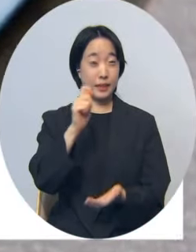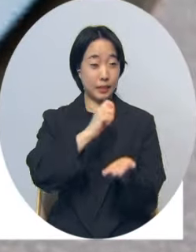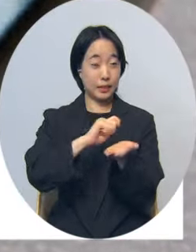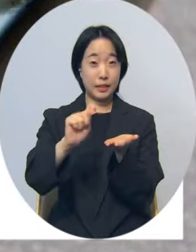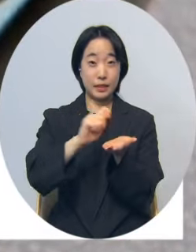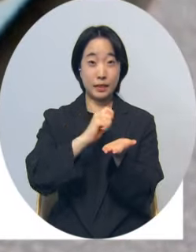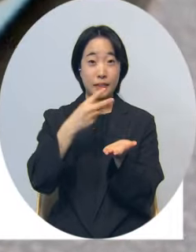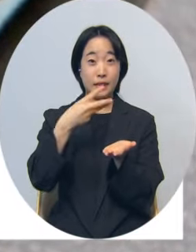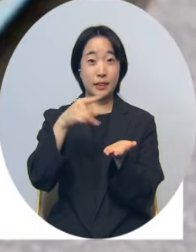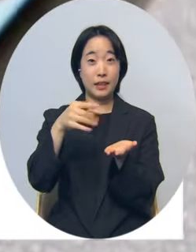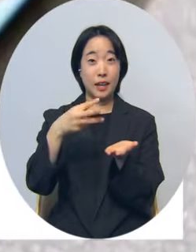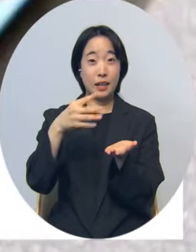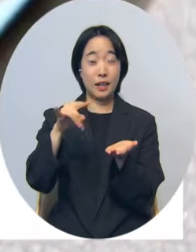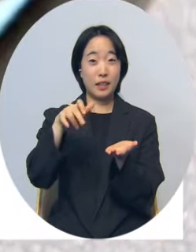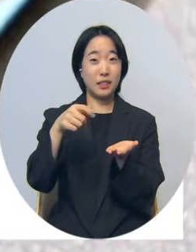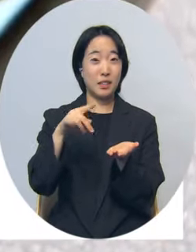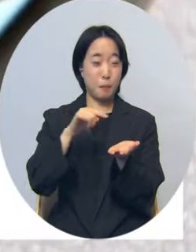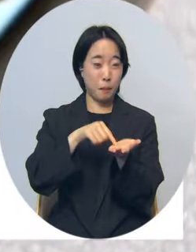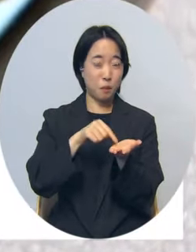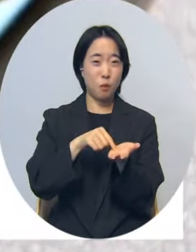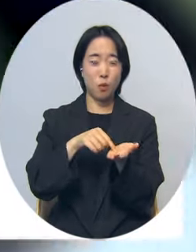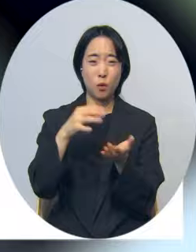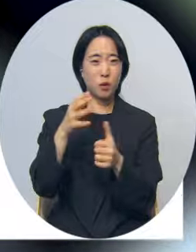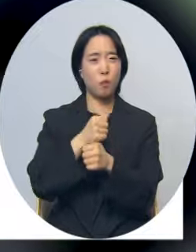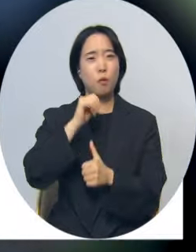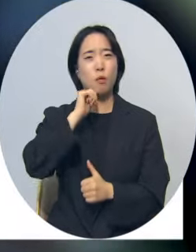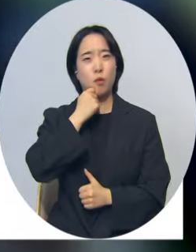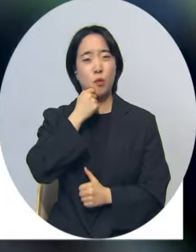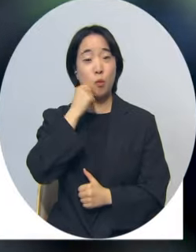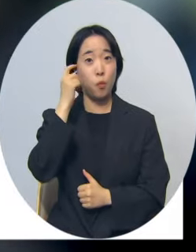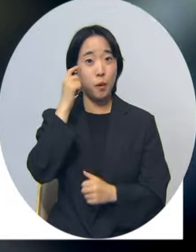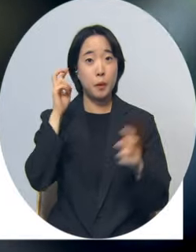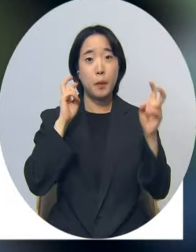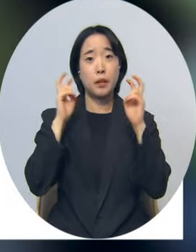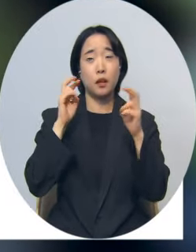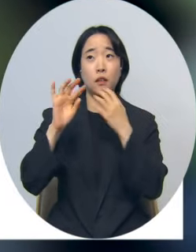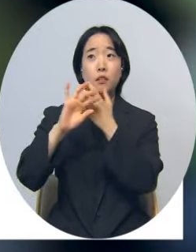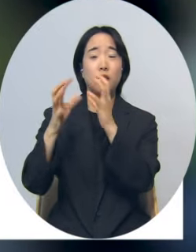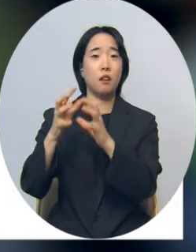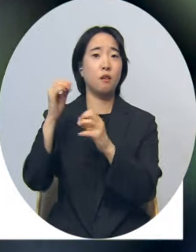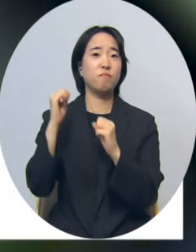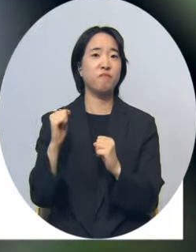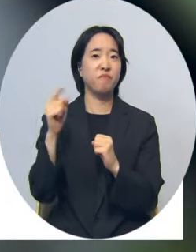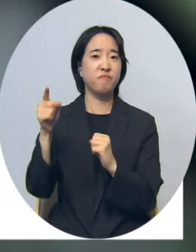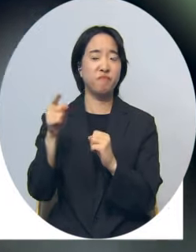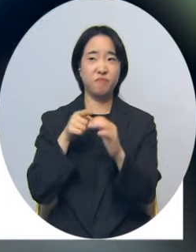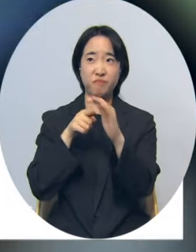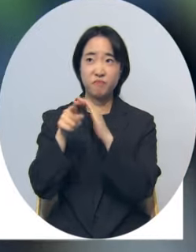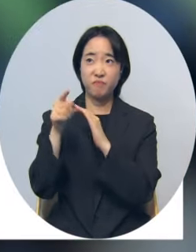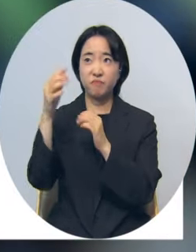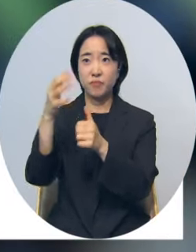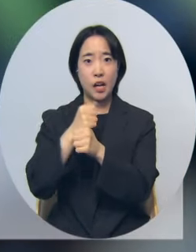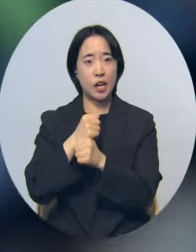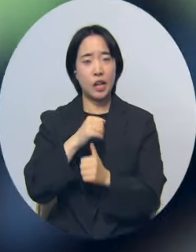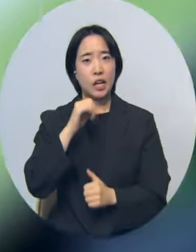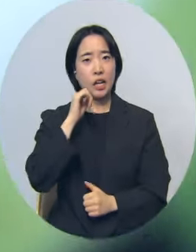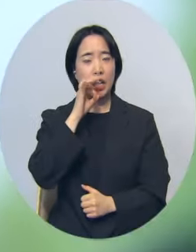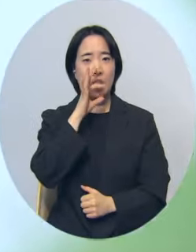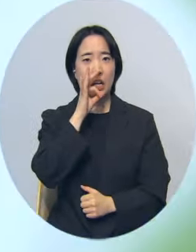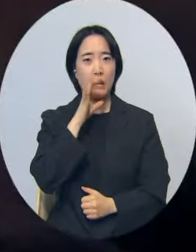특성상 수사에 한계가 있다는 점도 문제로 꼽힙니다. 적극적인 신고와 위장 수사로 가해자를 특정해야